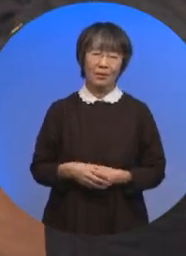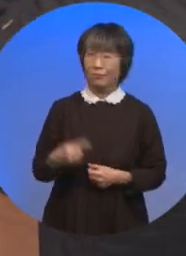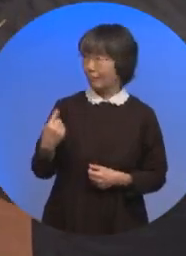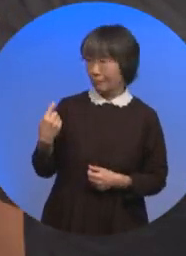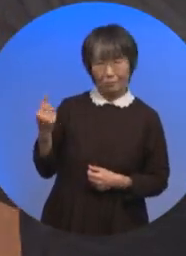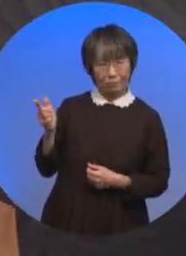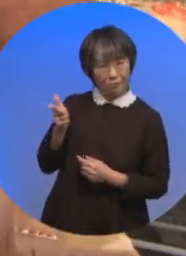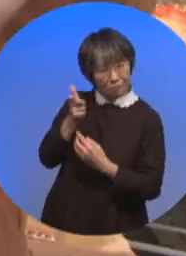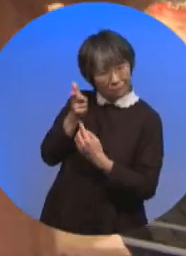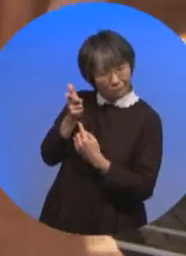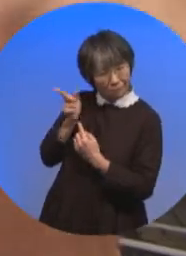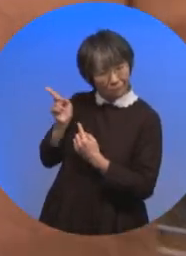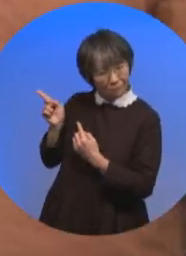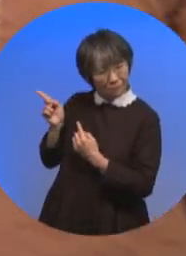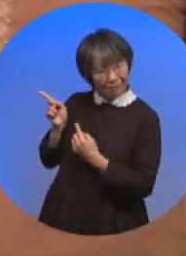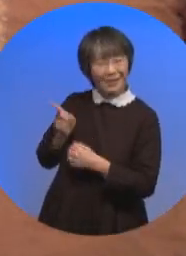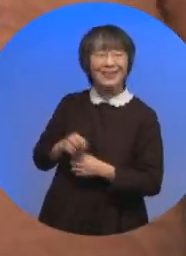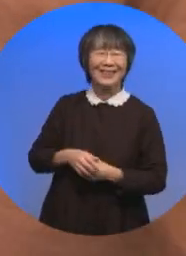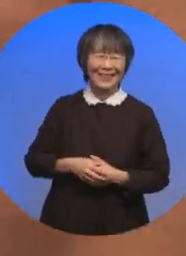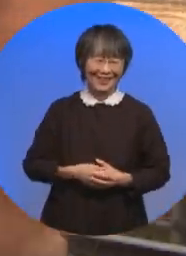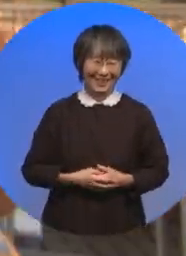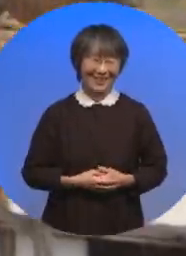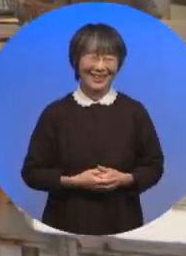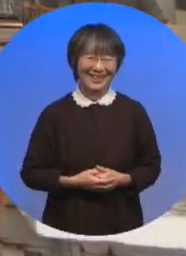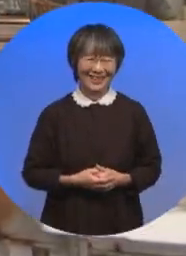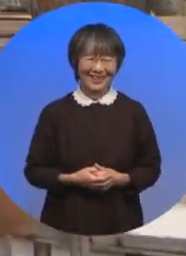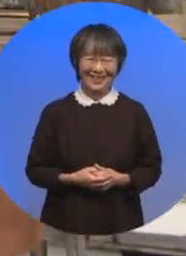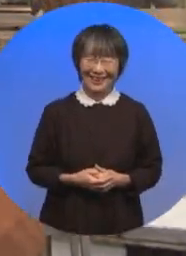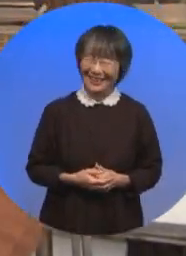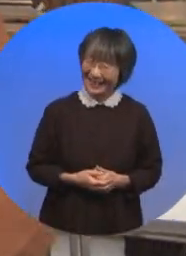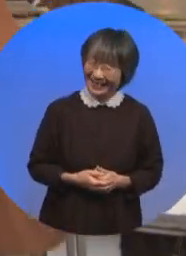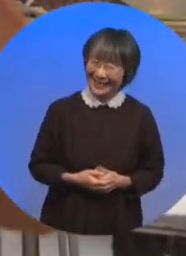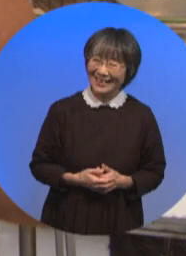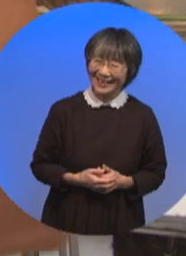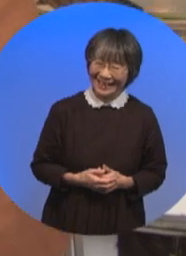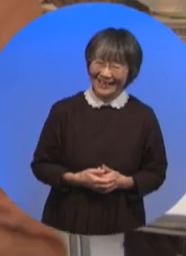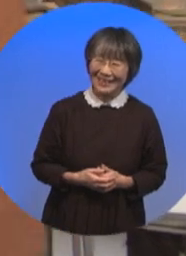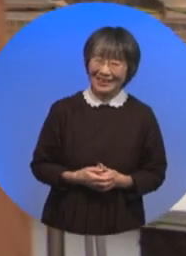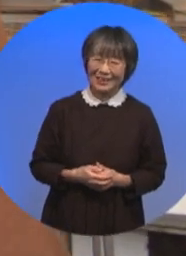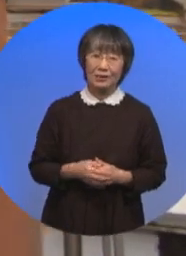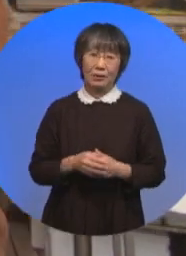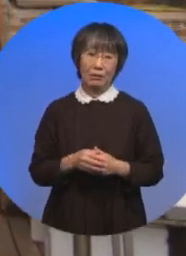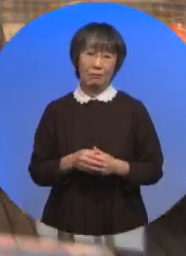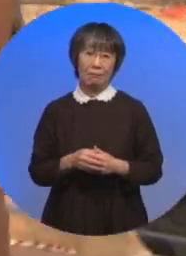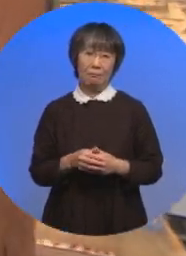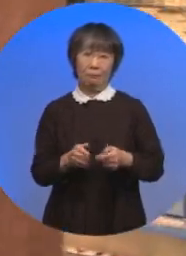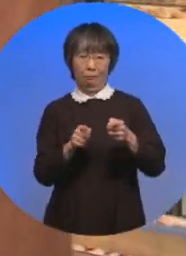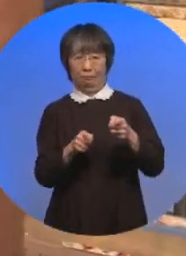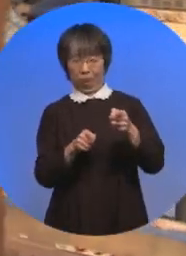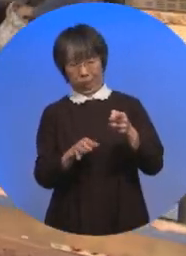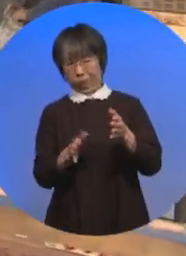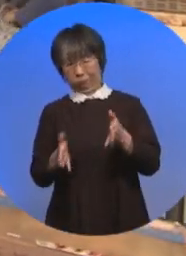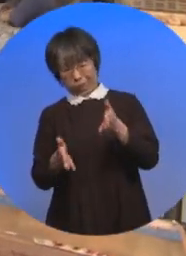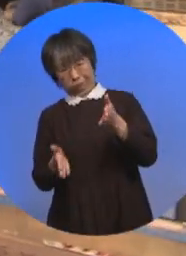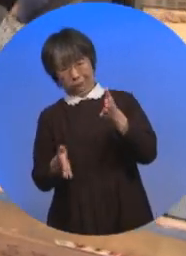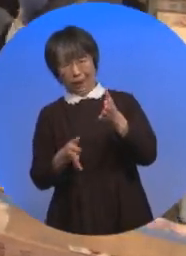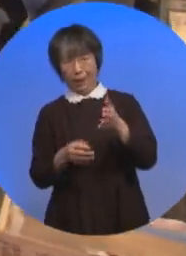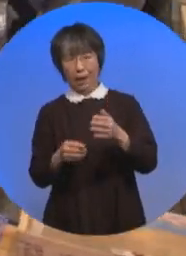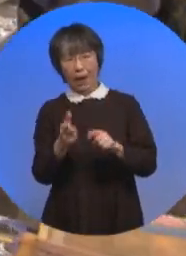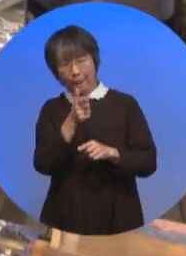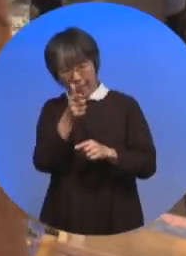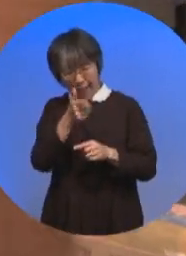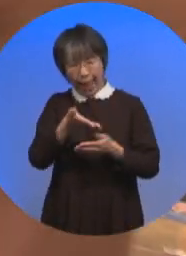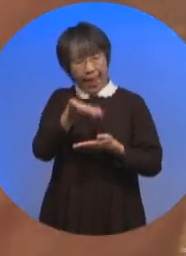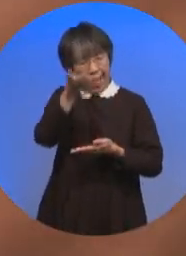ちに。俺がやってんのに。カメラマンも多分なんかその上下関係分かってた。そんななんか足軽鉄砲隊の芸人より